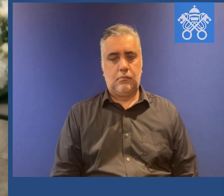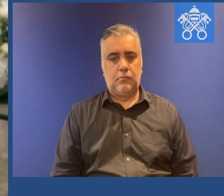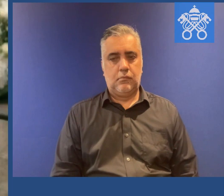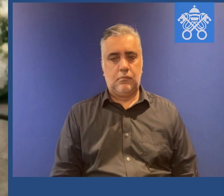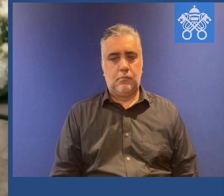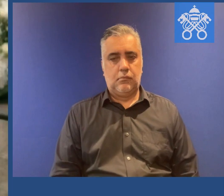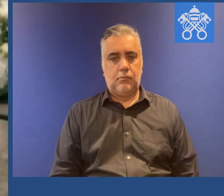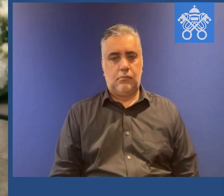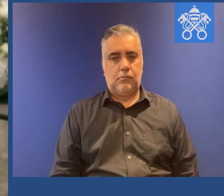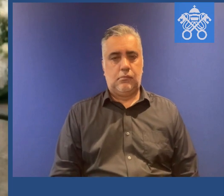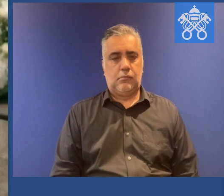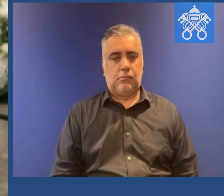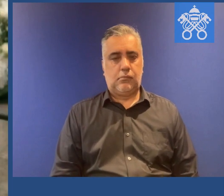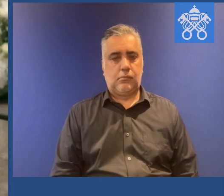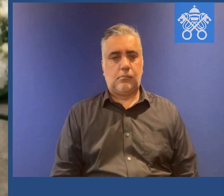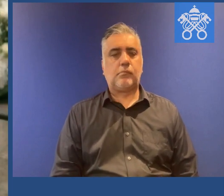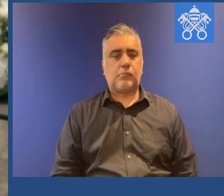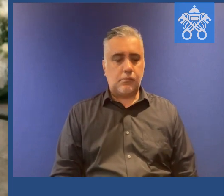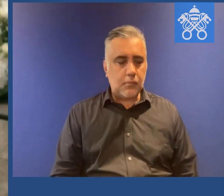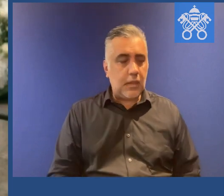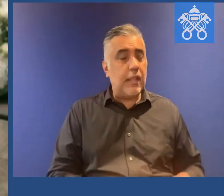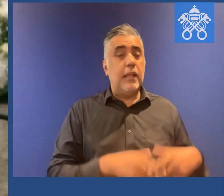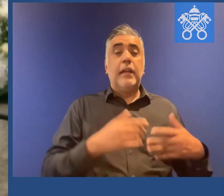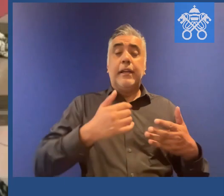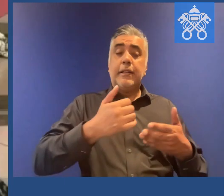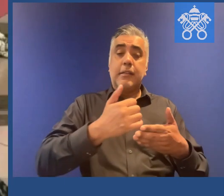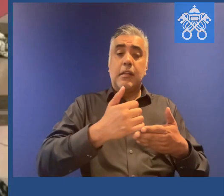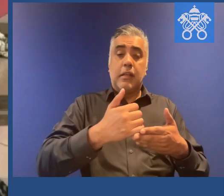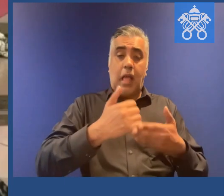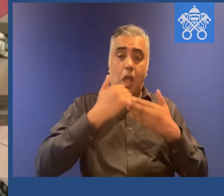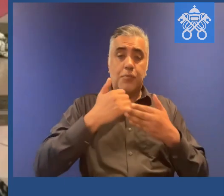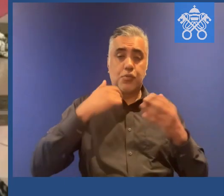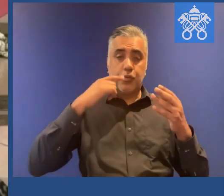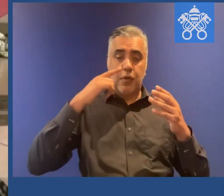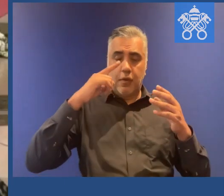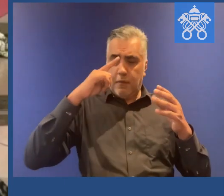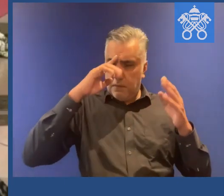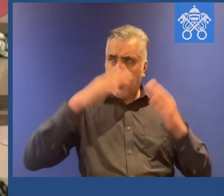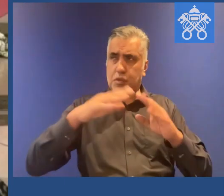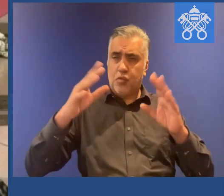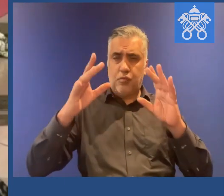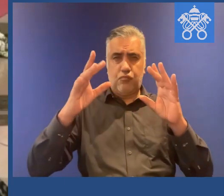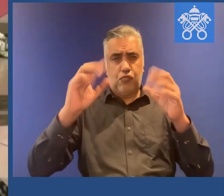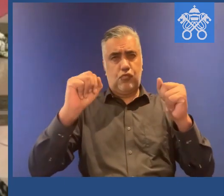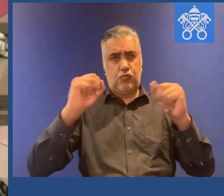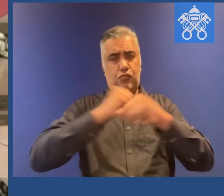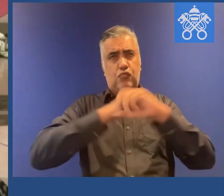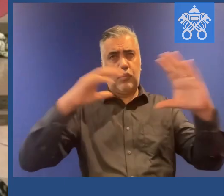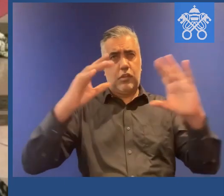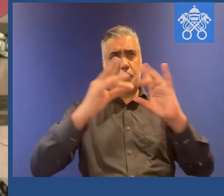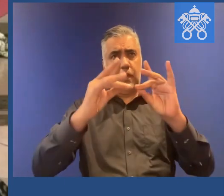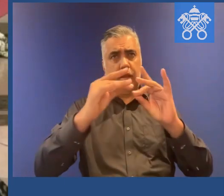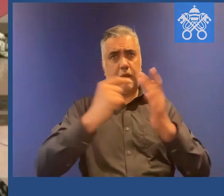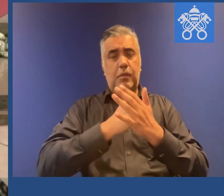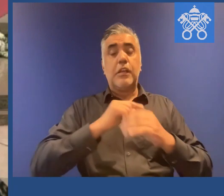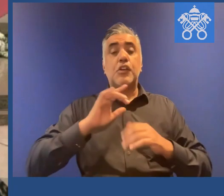fiume tutta la terra. It is helpful then to focus on the scene described in the Gospel. Jesus is in the